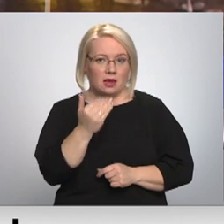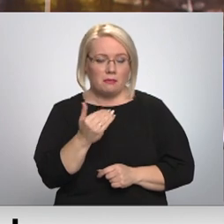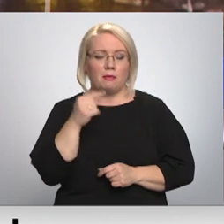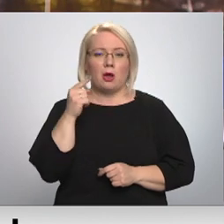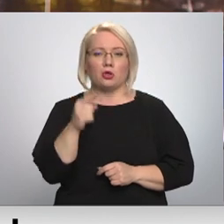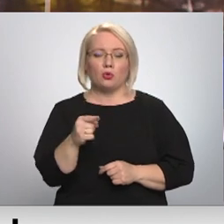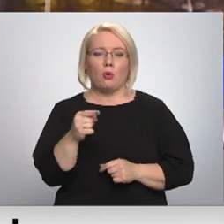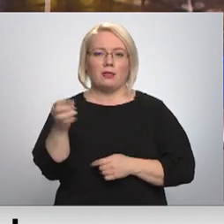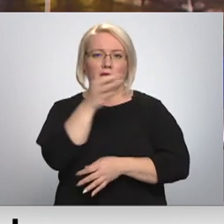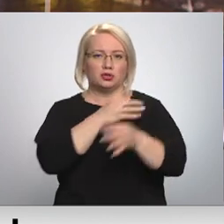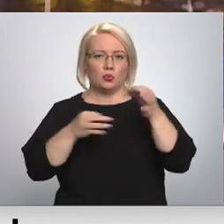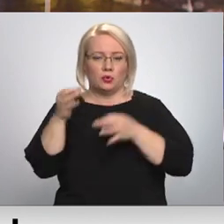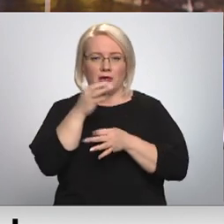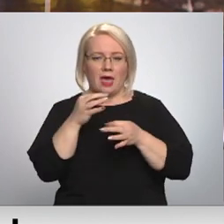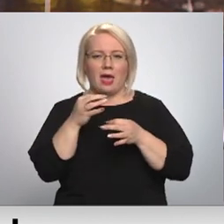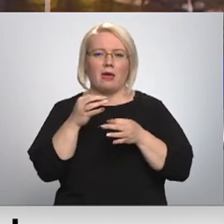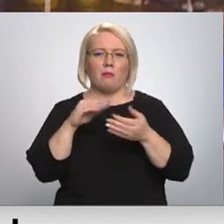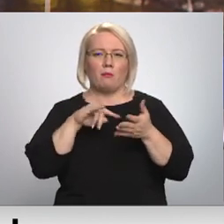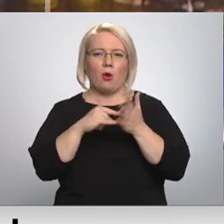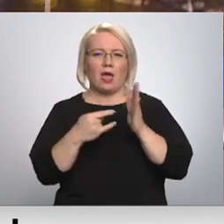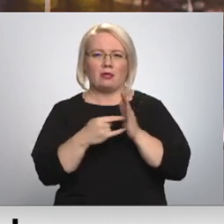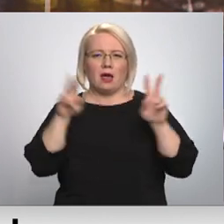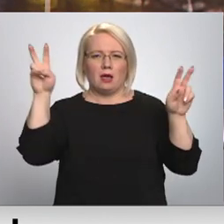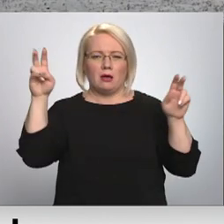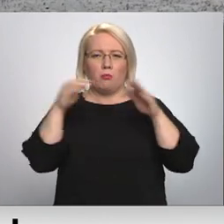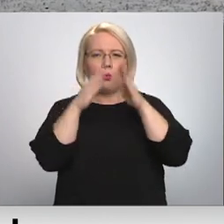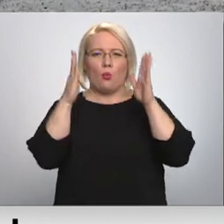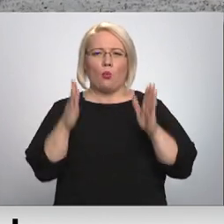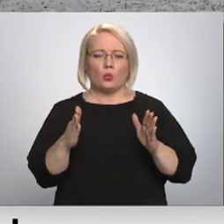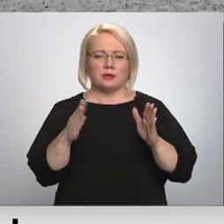projekta Būris kārtējā sērijā. Stāsta Anda Boša.